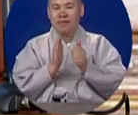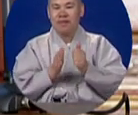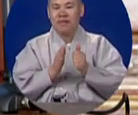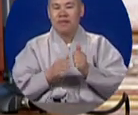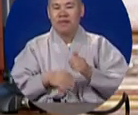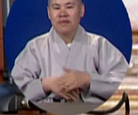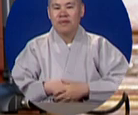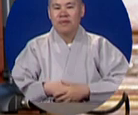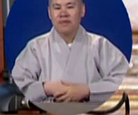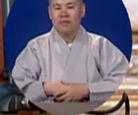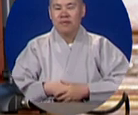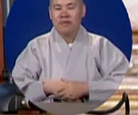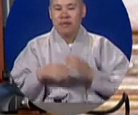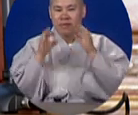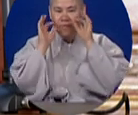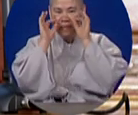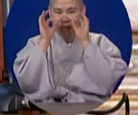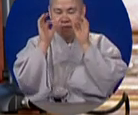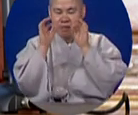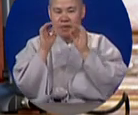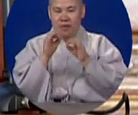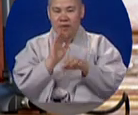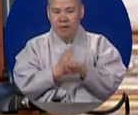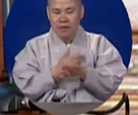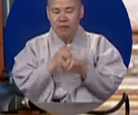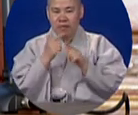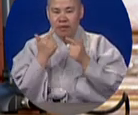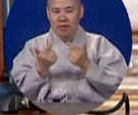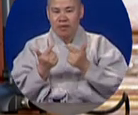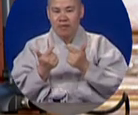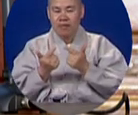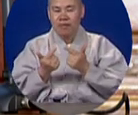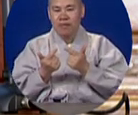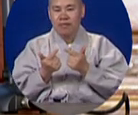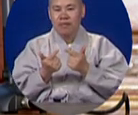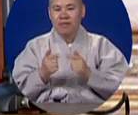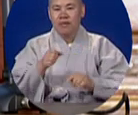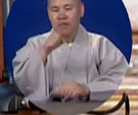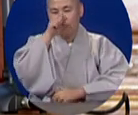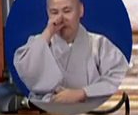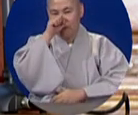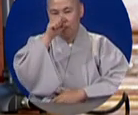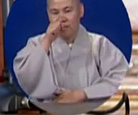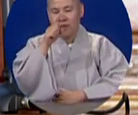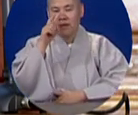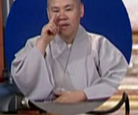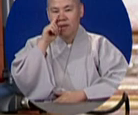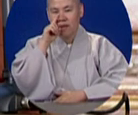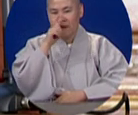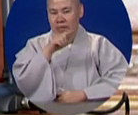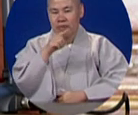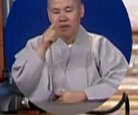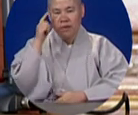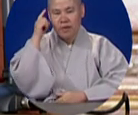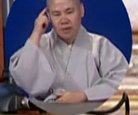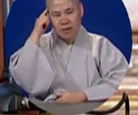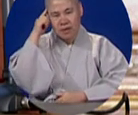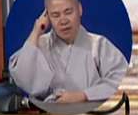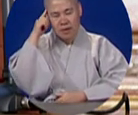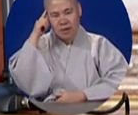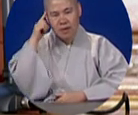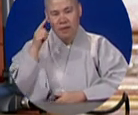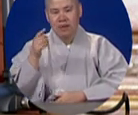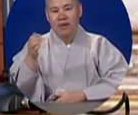그러니까 보는 게 허물이 아니고요 그 좋다는 집착과 나쁘다는 집착을